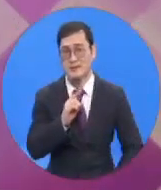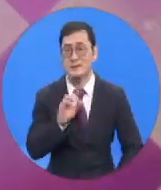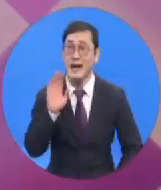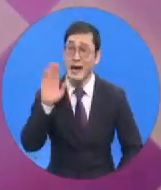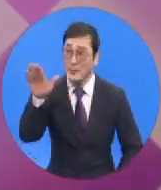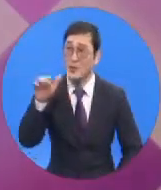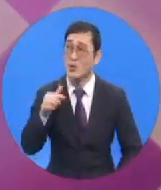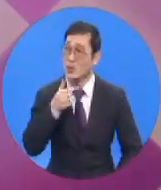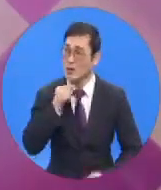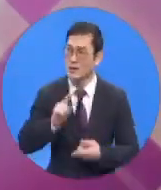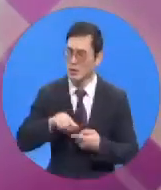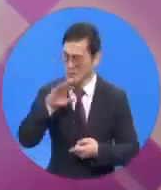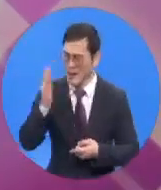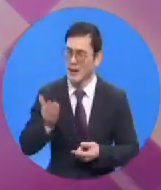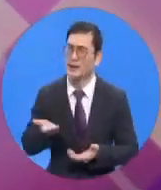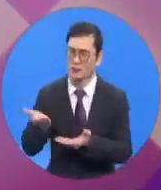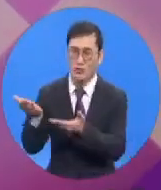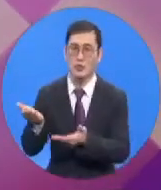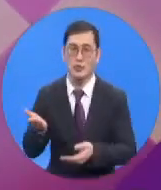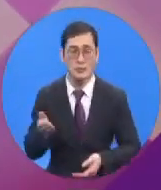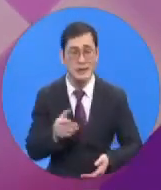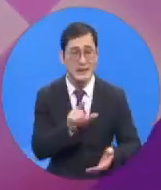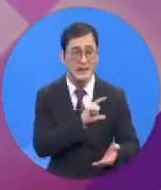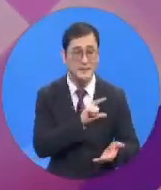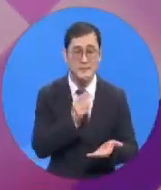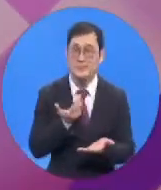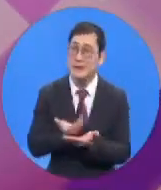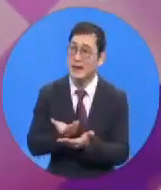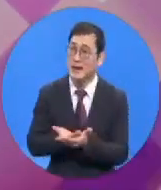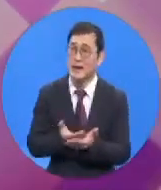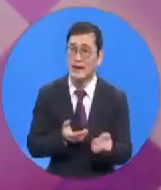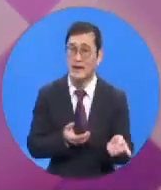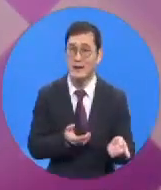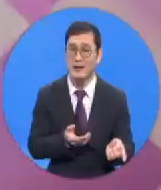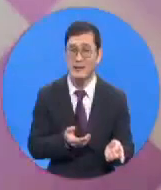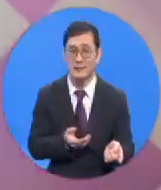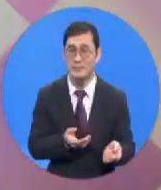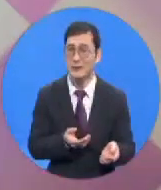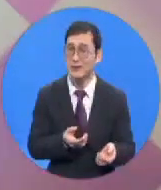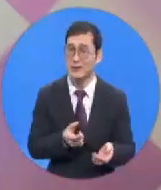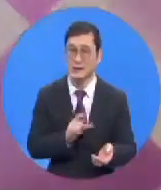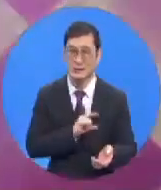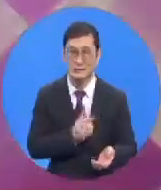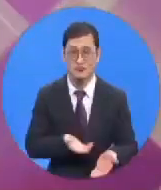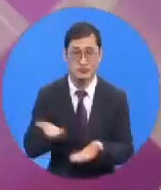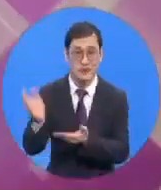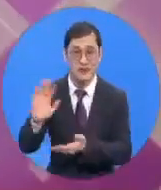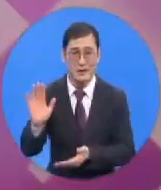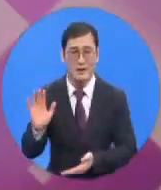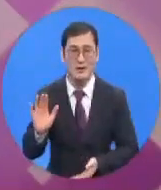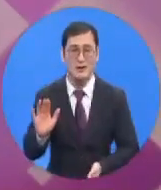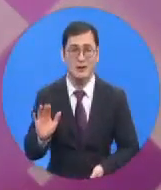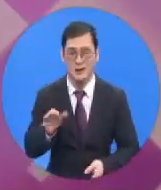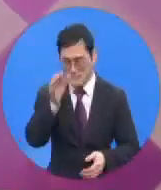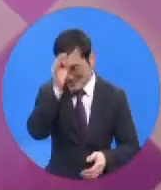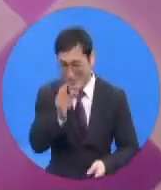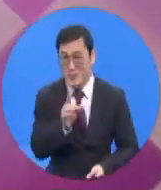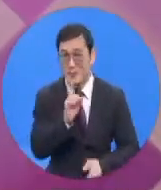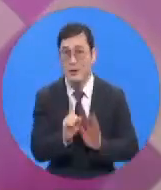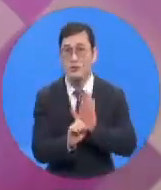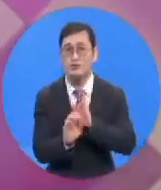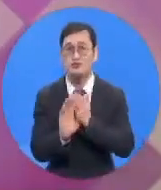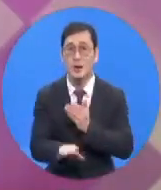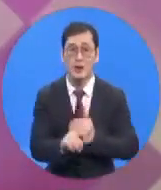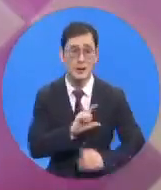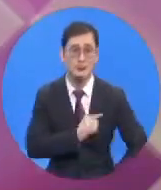제공하지 않았다. 그래서 더욱 확산되는 것을 막지 못했다. 뭐 이런 이제 지적도 있었죠. 윤태곤 실장님, 저렇게 사과를 했고